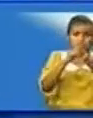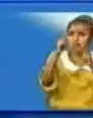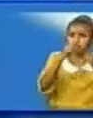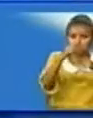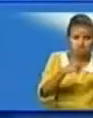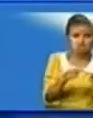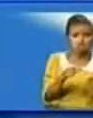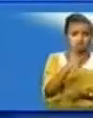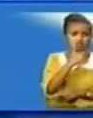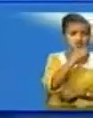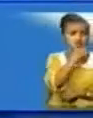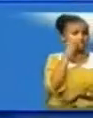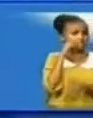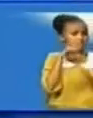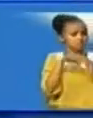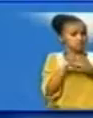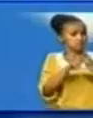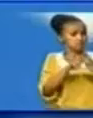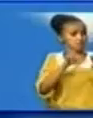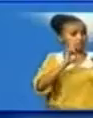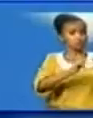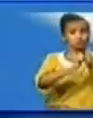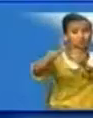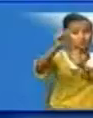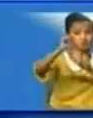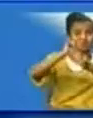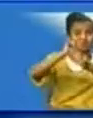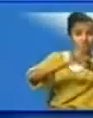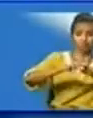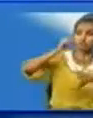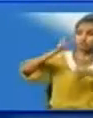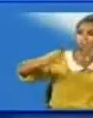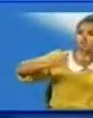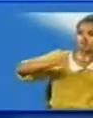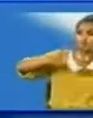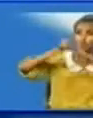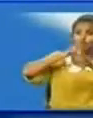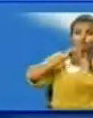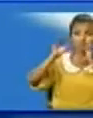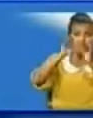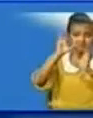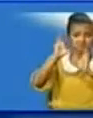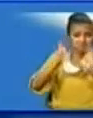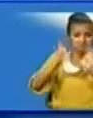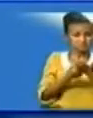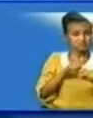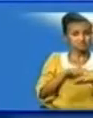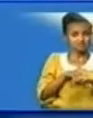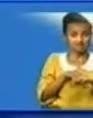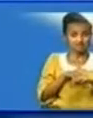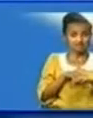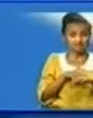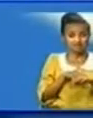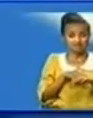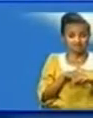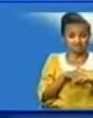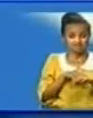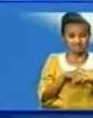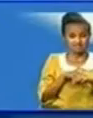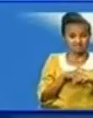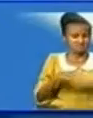ምልክት ቋንቋ ነው በጣም እኔ እየተናገረው እንትን ነው ይመስላል ብዙ ጊዜ የሚሰሙትን ጓደኞቼ